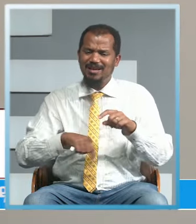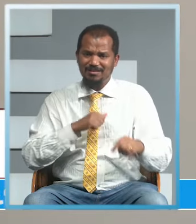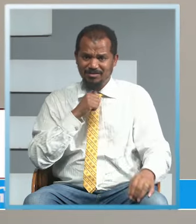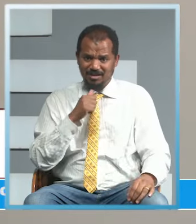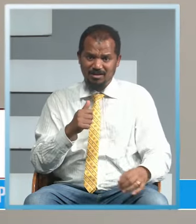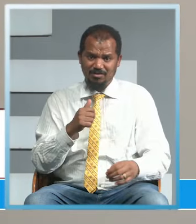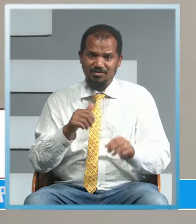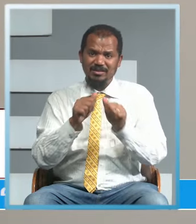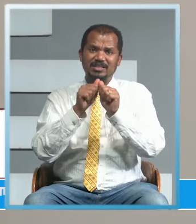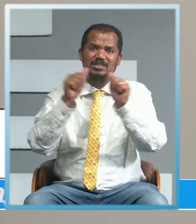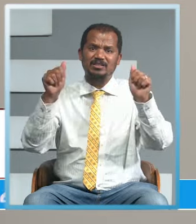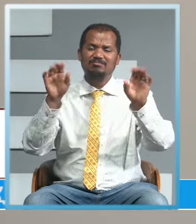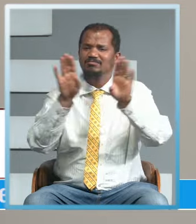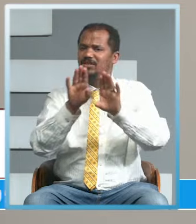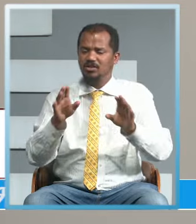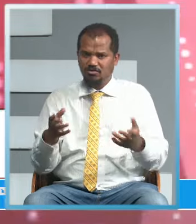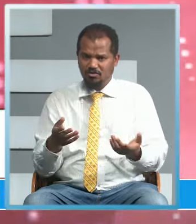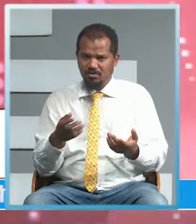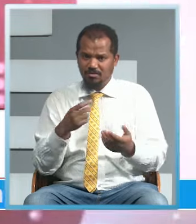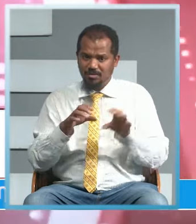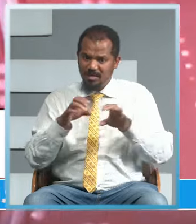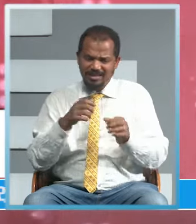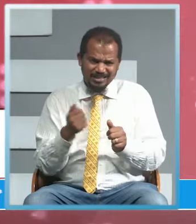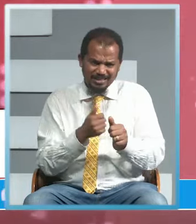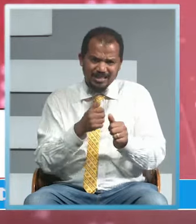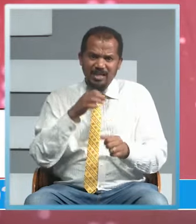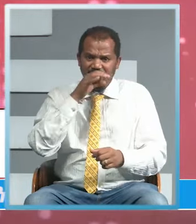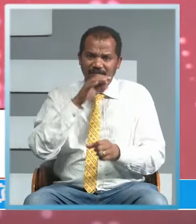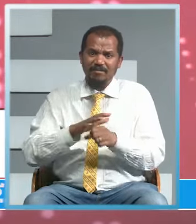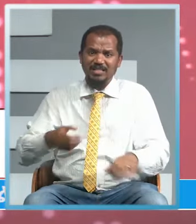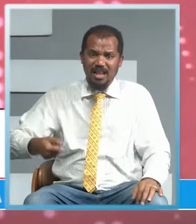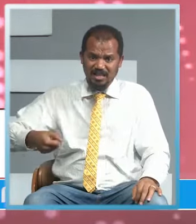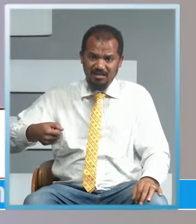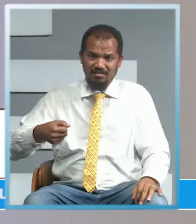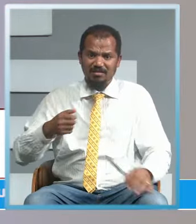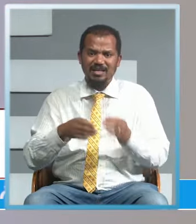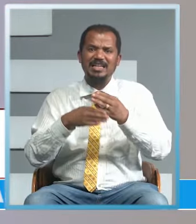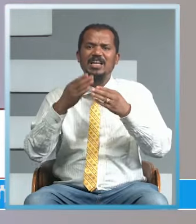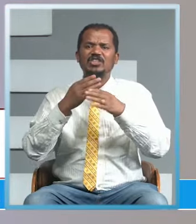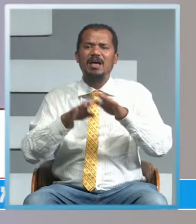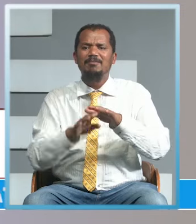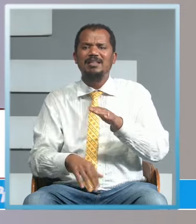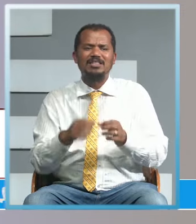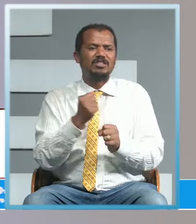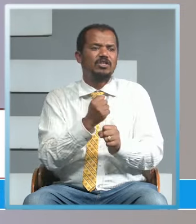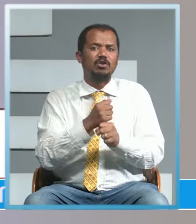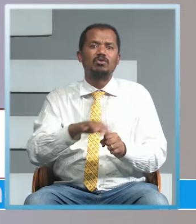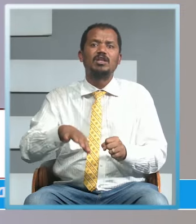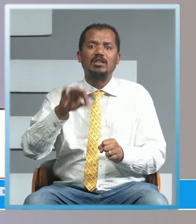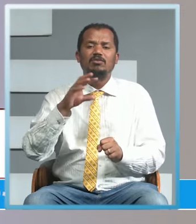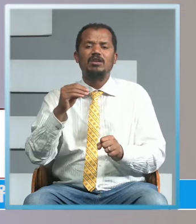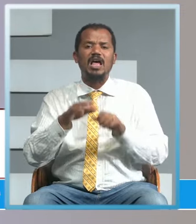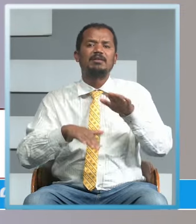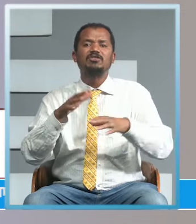ማስተካከል ባለመቻላቸው እንዲታሸጉ አድርጓል። በተደረገባቸው ክትትል የፌስታል ምርቶችን ከደረጃ በታች